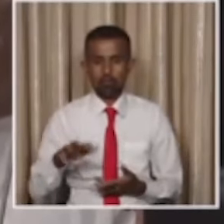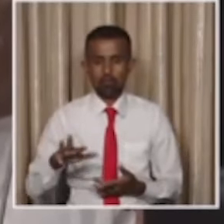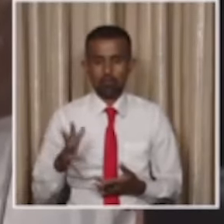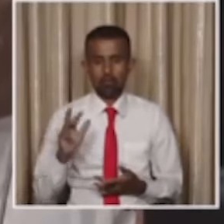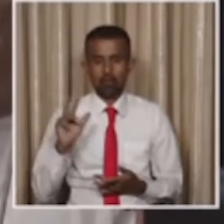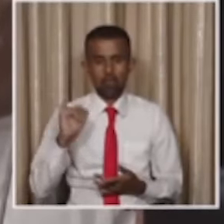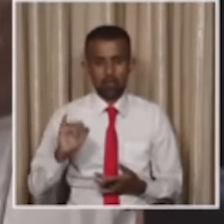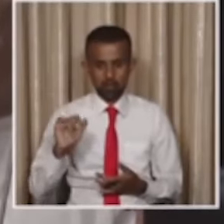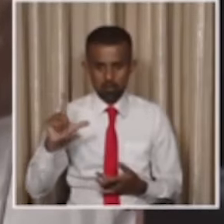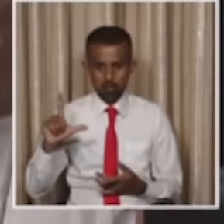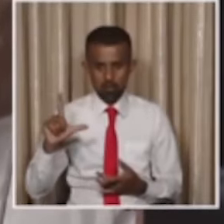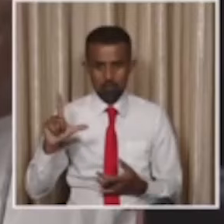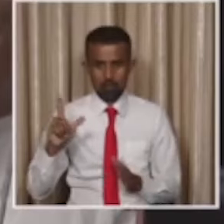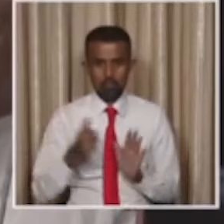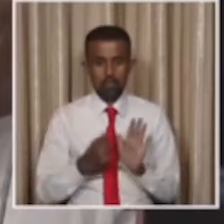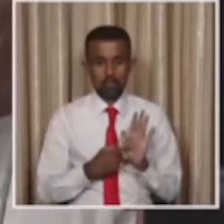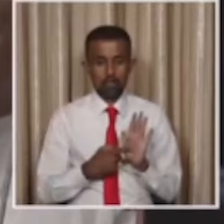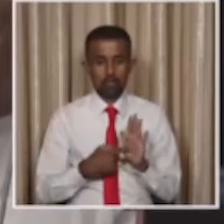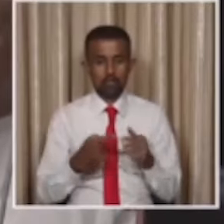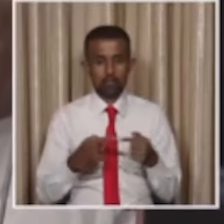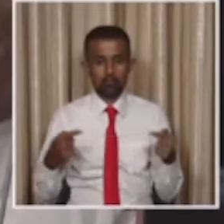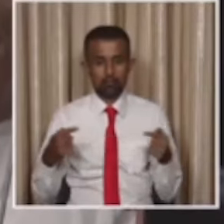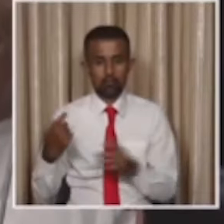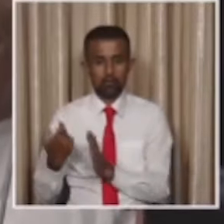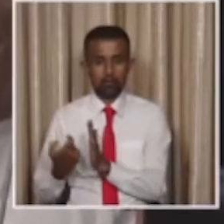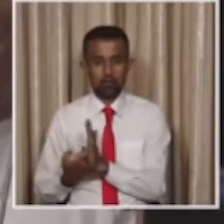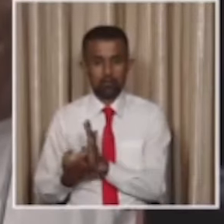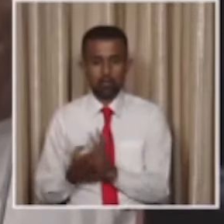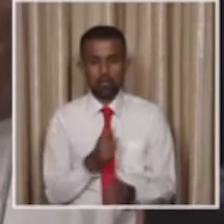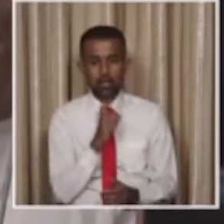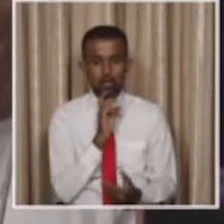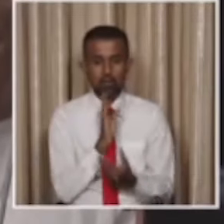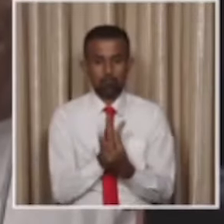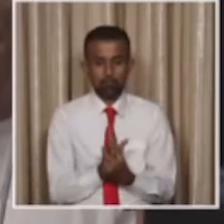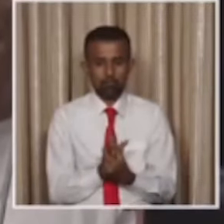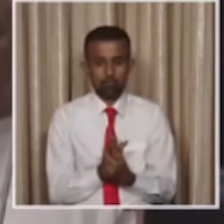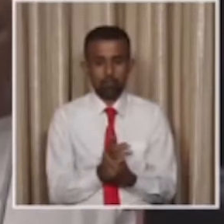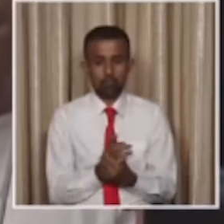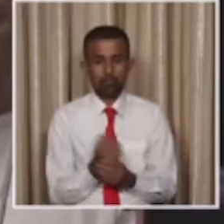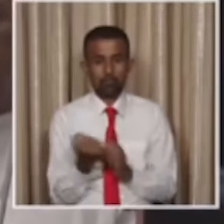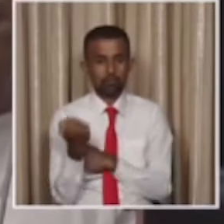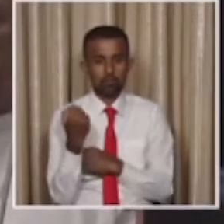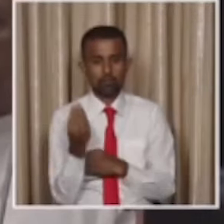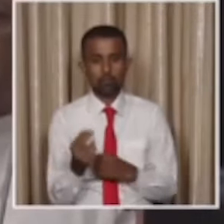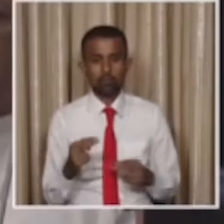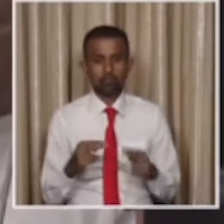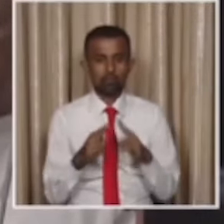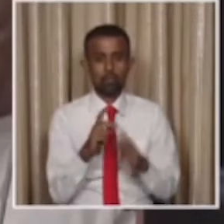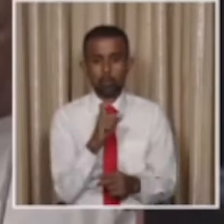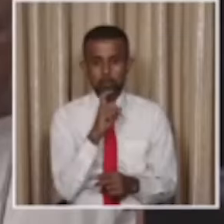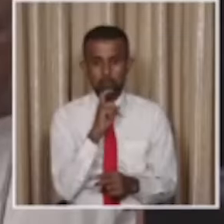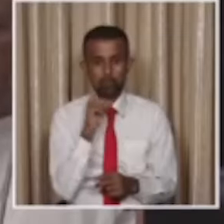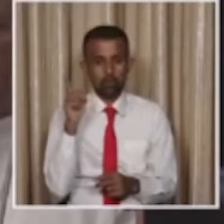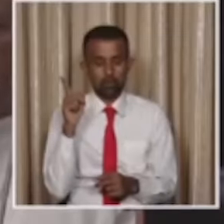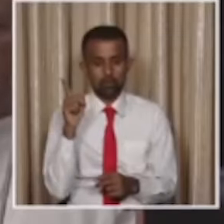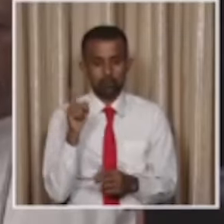1967 දී ලියනගේ එරෙහි රජිනි නඩුවෙන් එතන කිව්වේ මේ බලතල තියෙන ශ්‍රේෂ්ඨ අධිකරණය. That